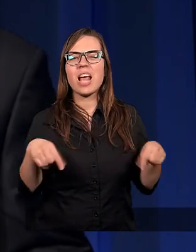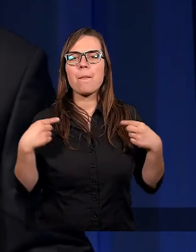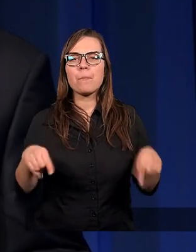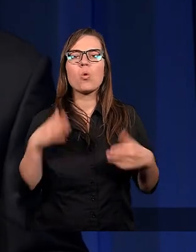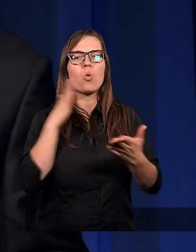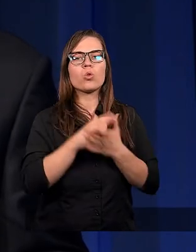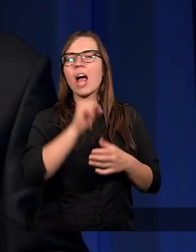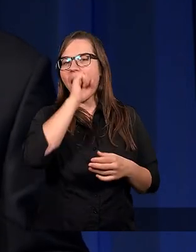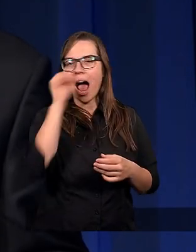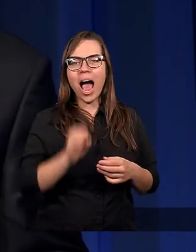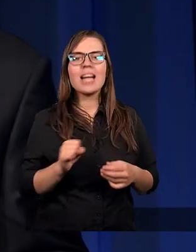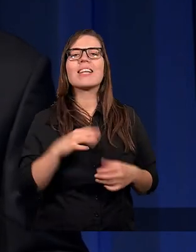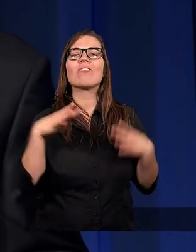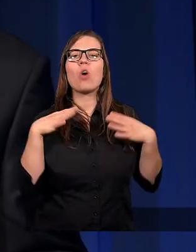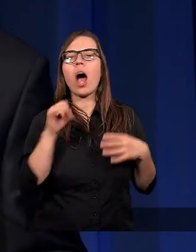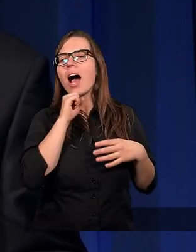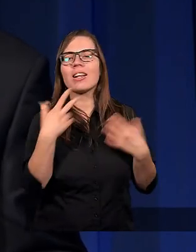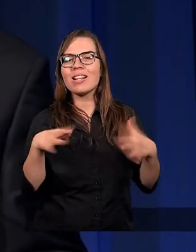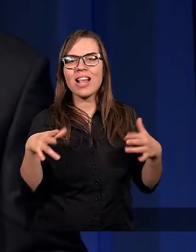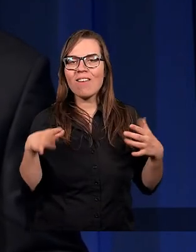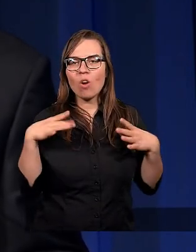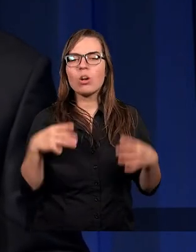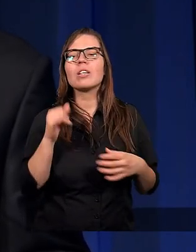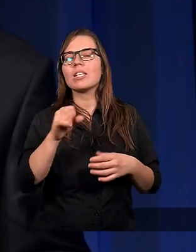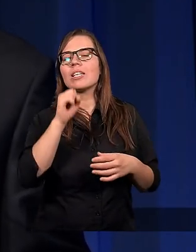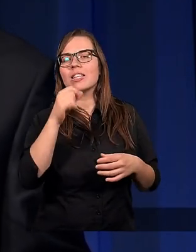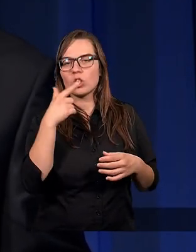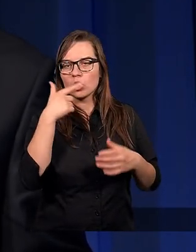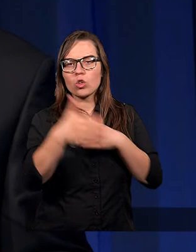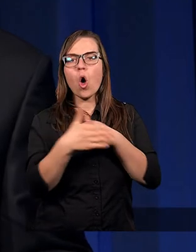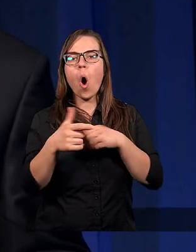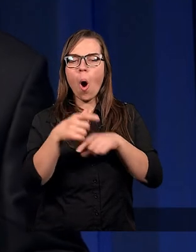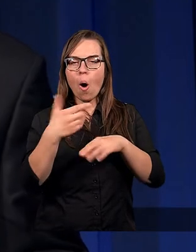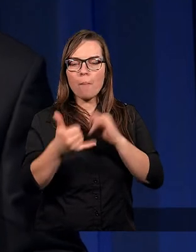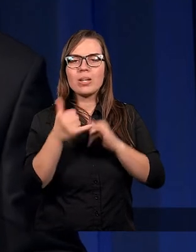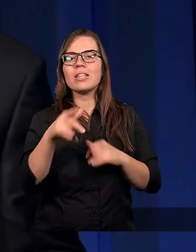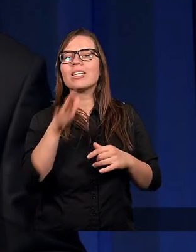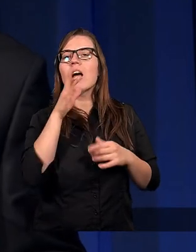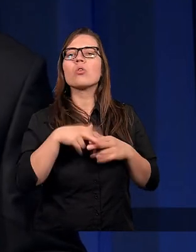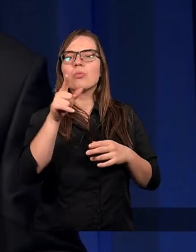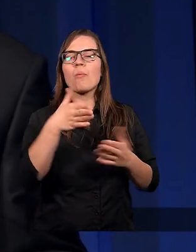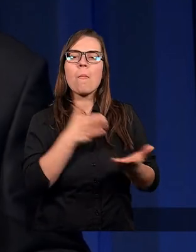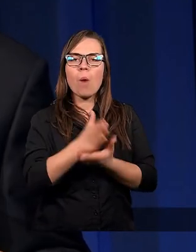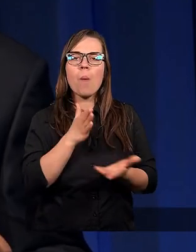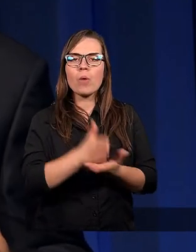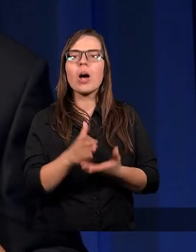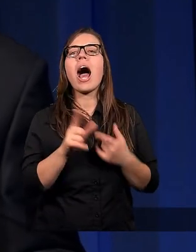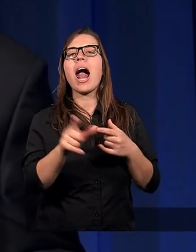ani niewolnego, ani wolnego, nie było, kto by Izraelowi przyszedł z pomocą.